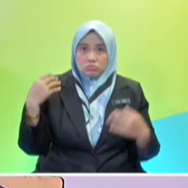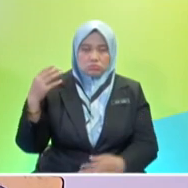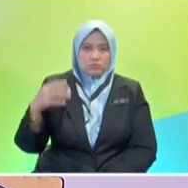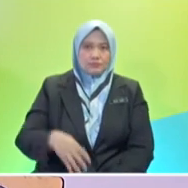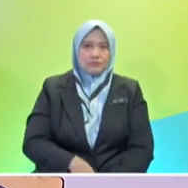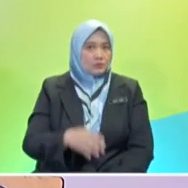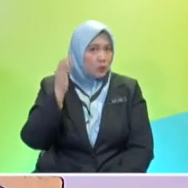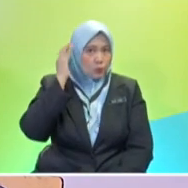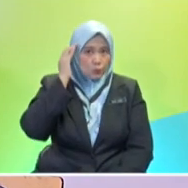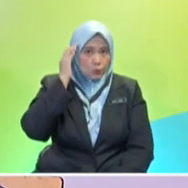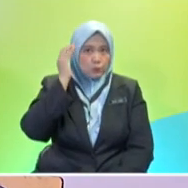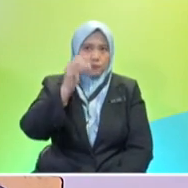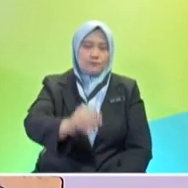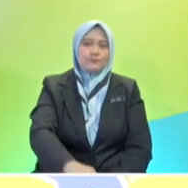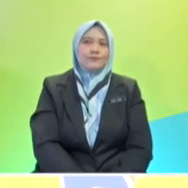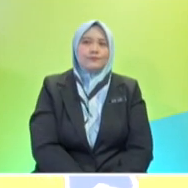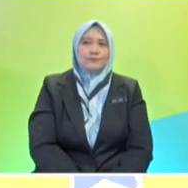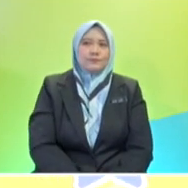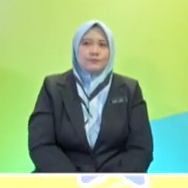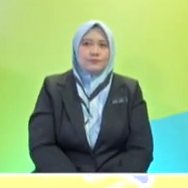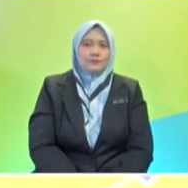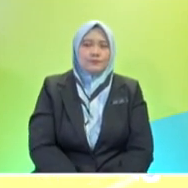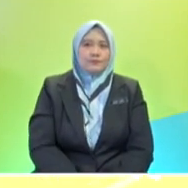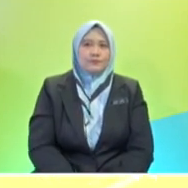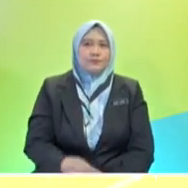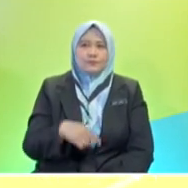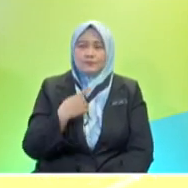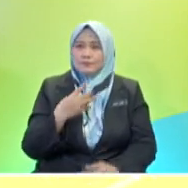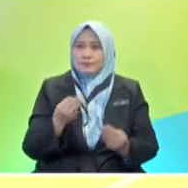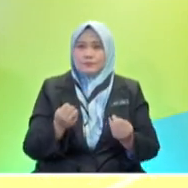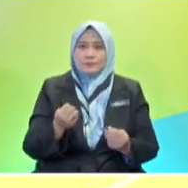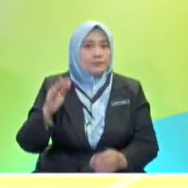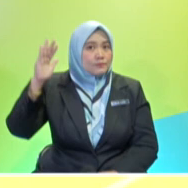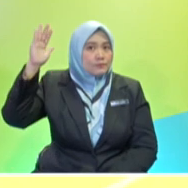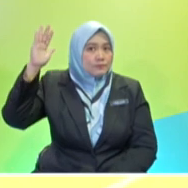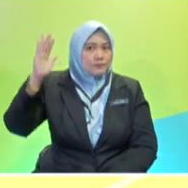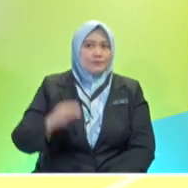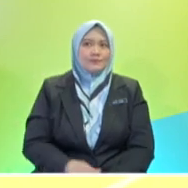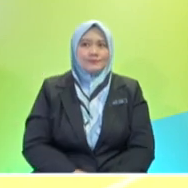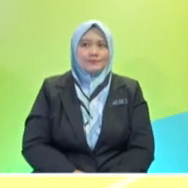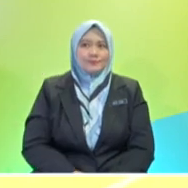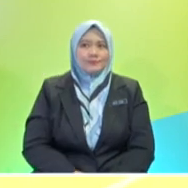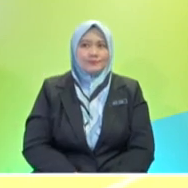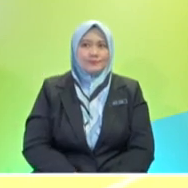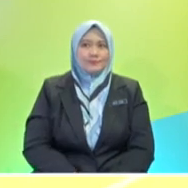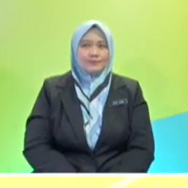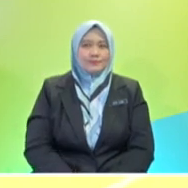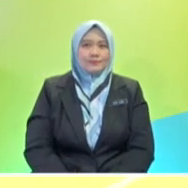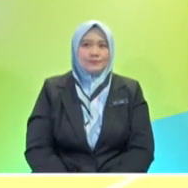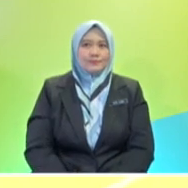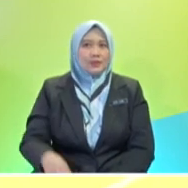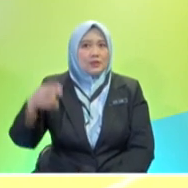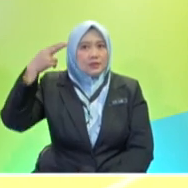Siapa nak sebut, sila angkat tangan. Ha, ada yang nak sebut? Ya, ada kongsikan? Dipersilakan Hanan. Hanan, silakan.